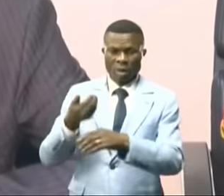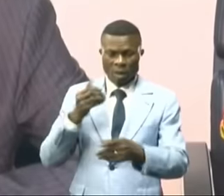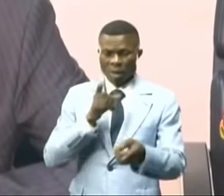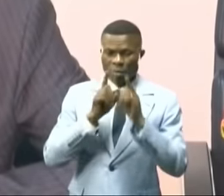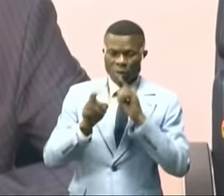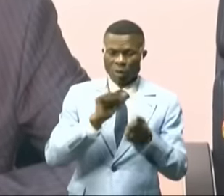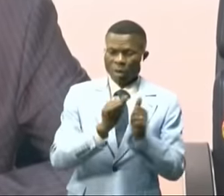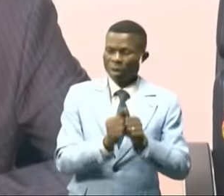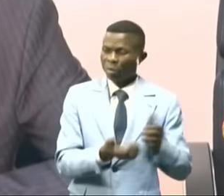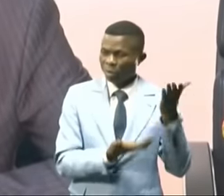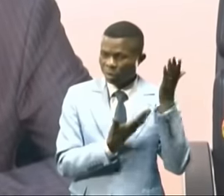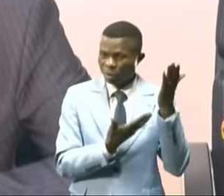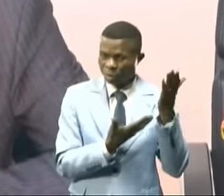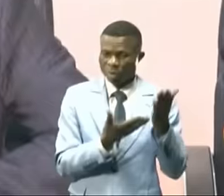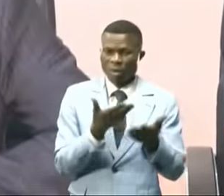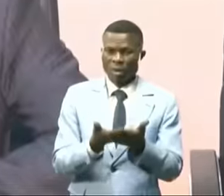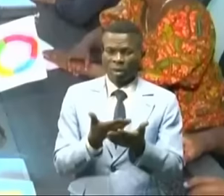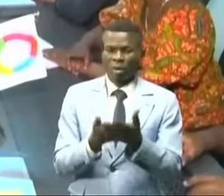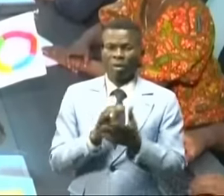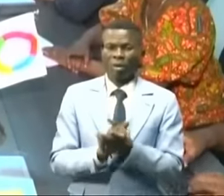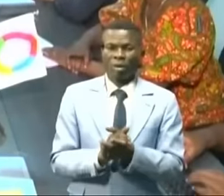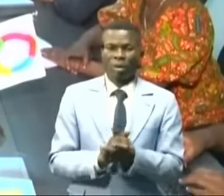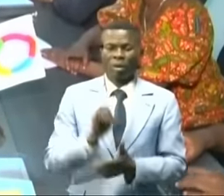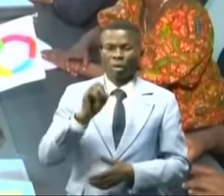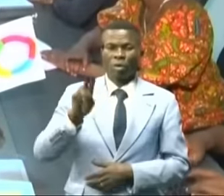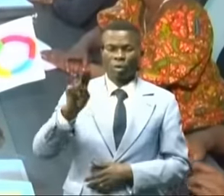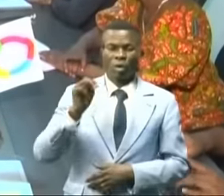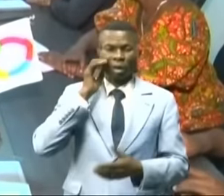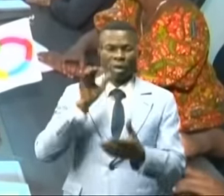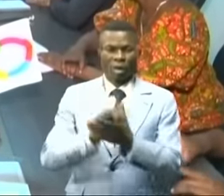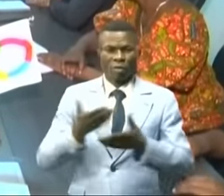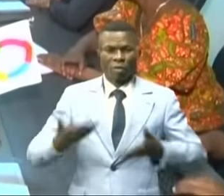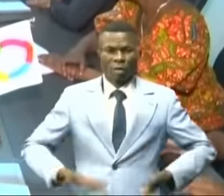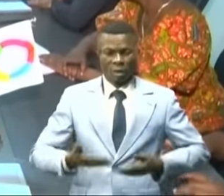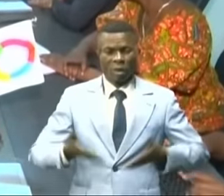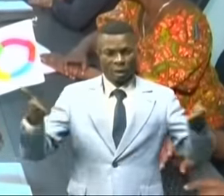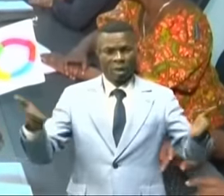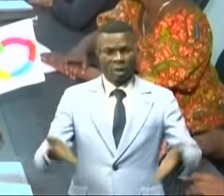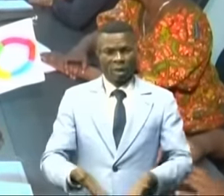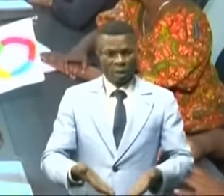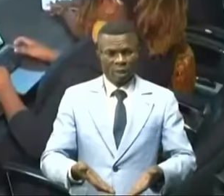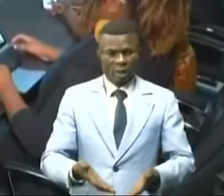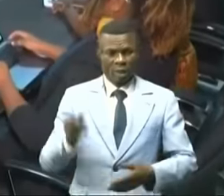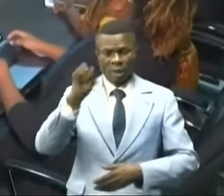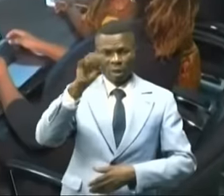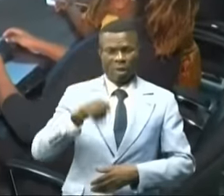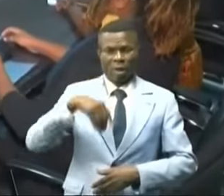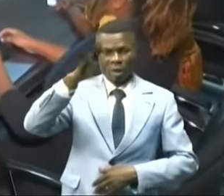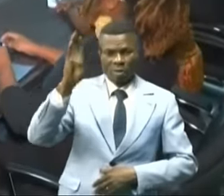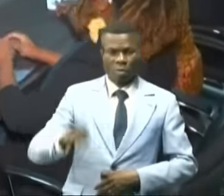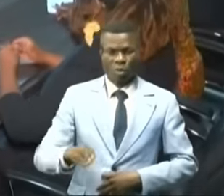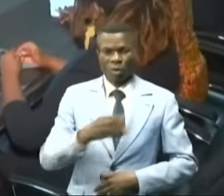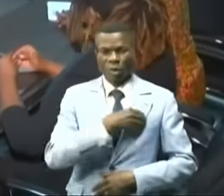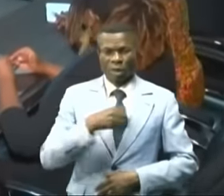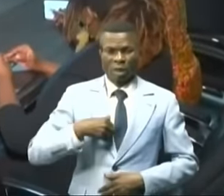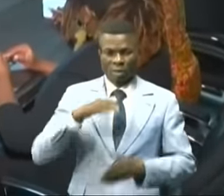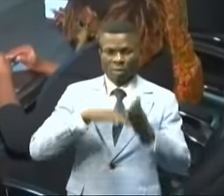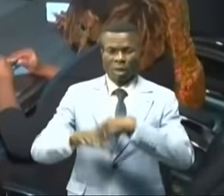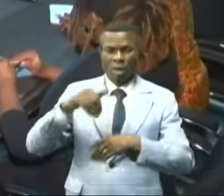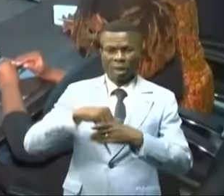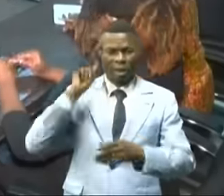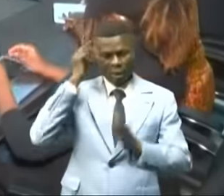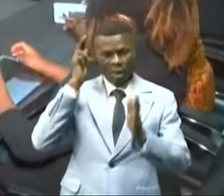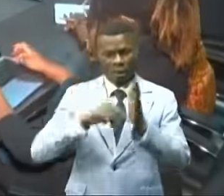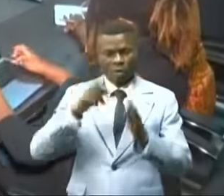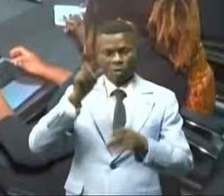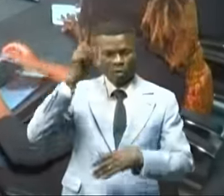des questions beaucoup plus techniques. L'ONU Femmes a salué la présence de 30% des femmes au sein du gouvernement